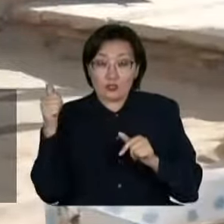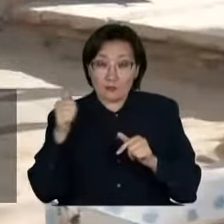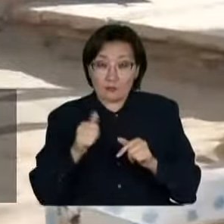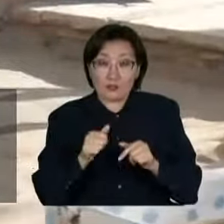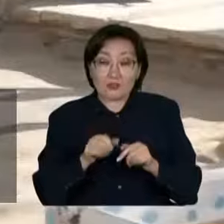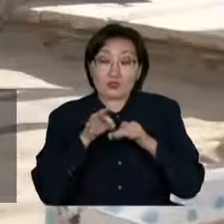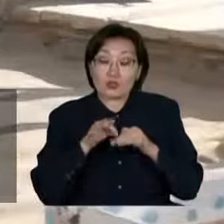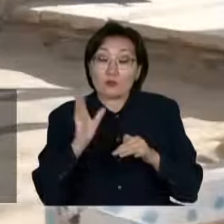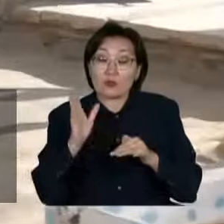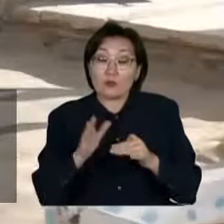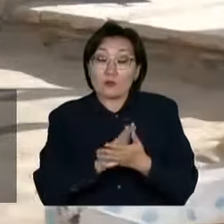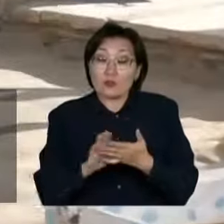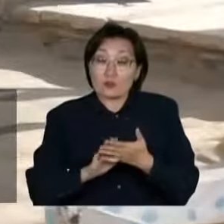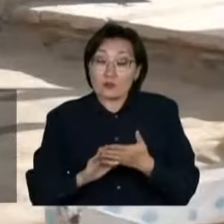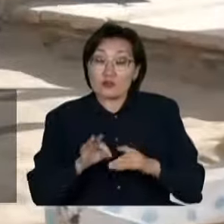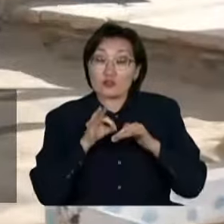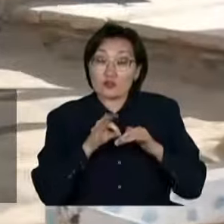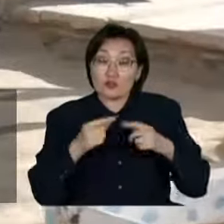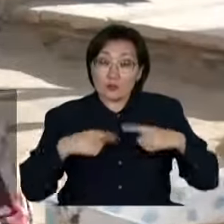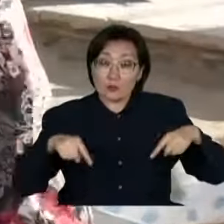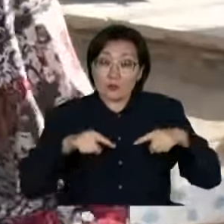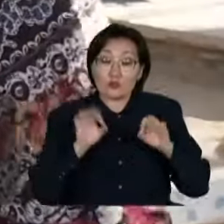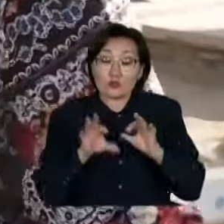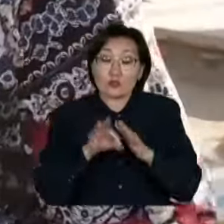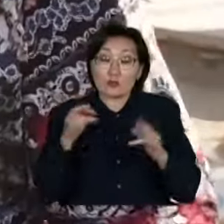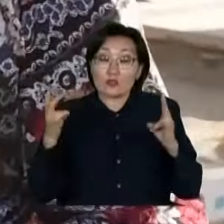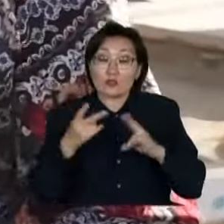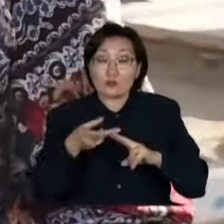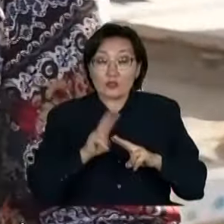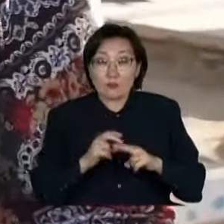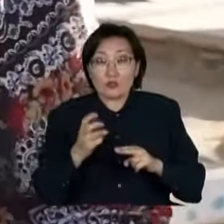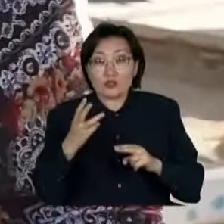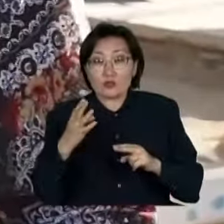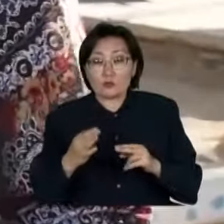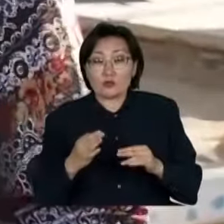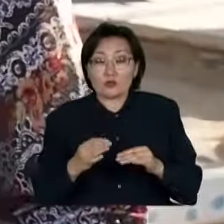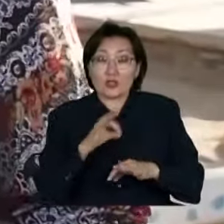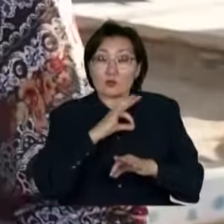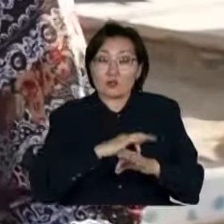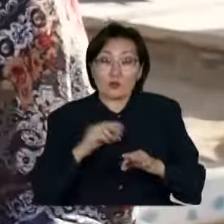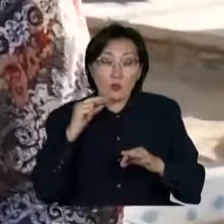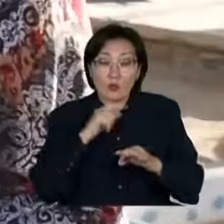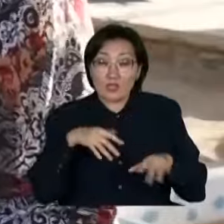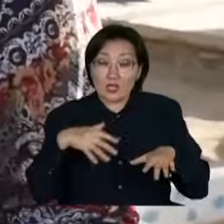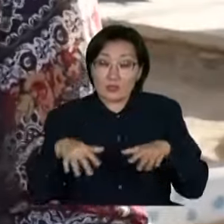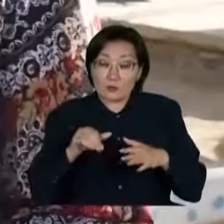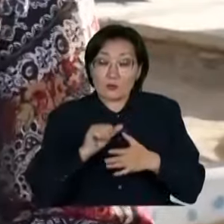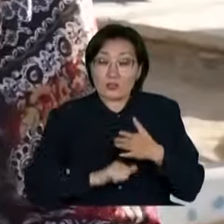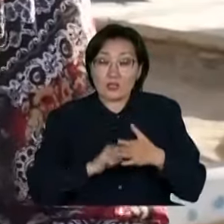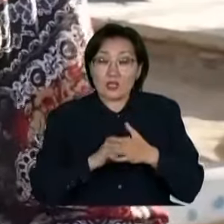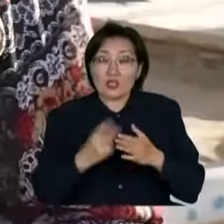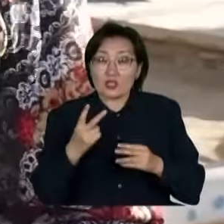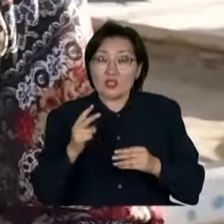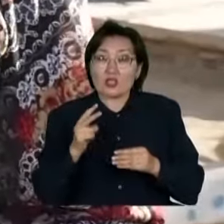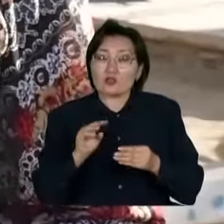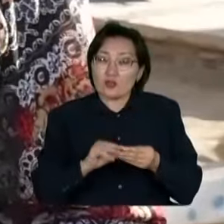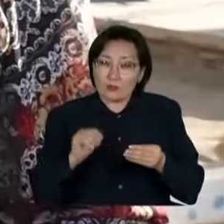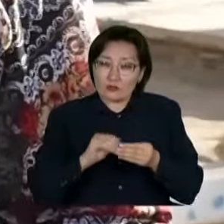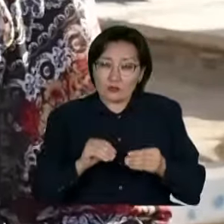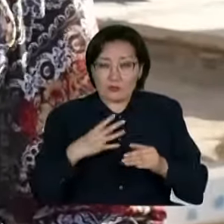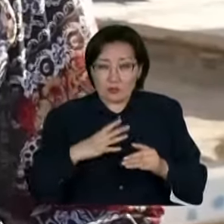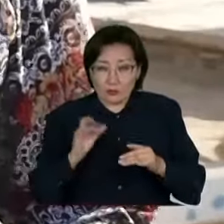Қазір дезинфекция жасайтын мекемелерді де дұрыс таңдауымыз керек. Себебі кейбірінің қолданатын уы әлсіз болғандықтан 2 жұмыс істеуге тура